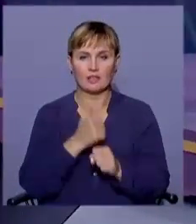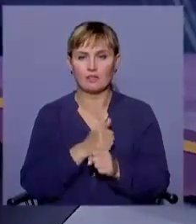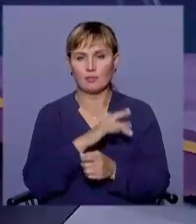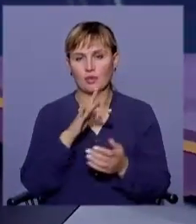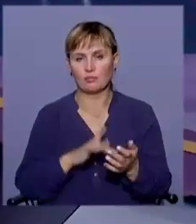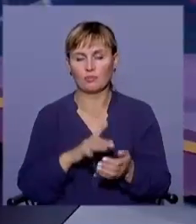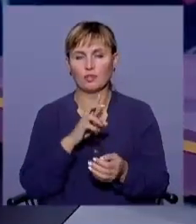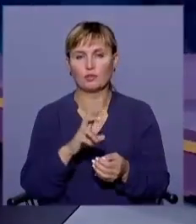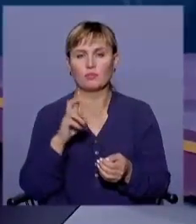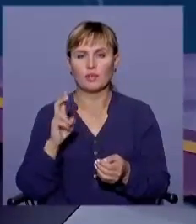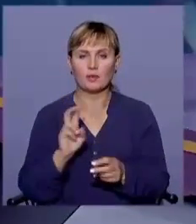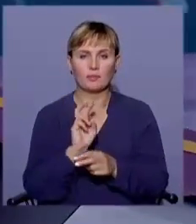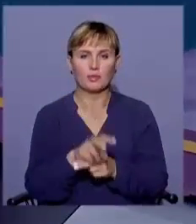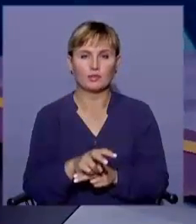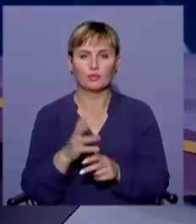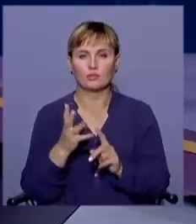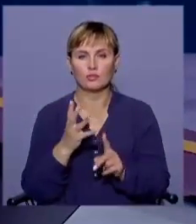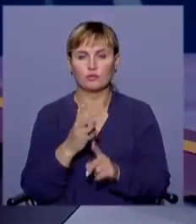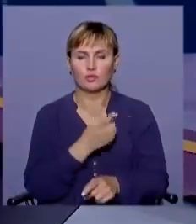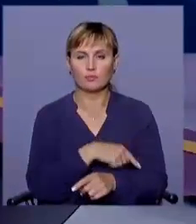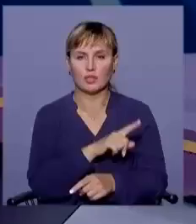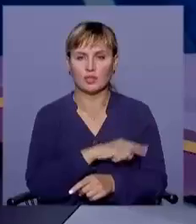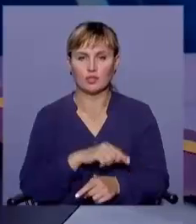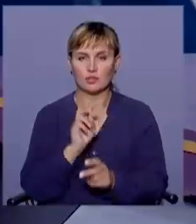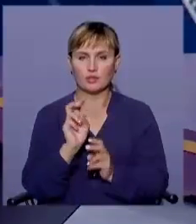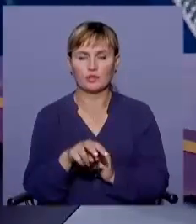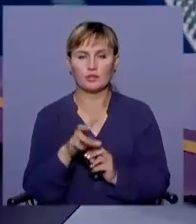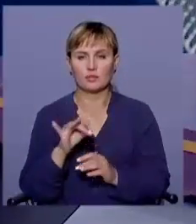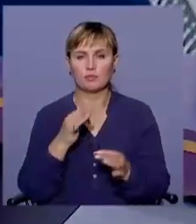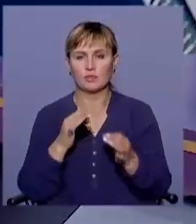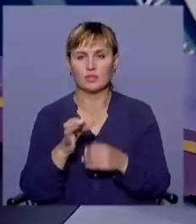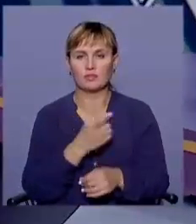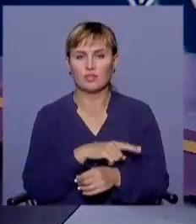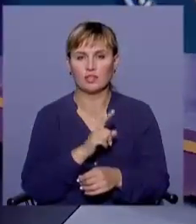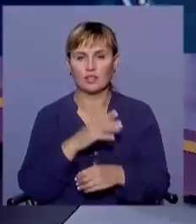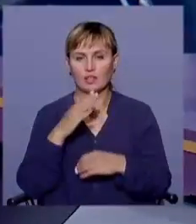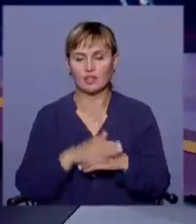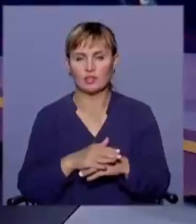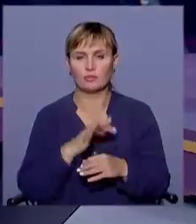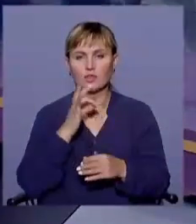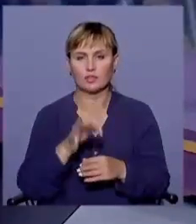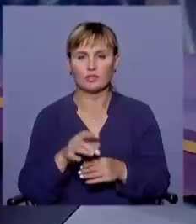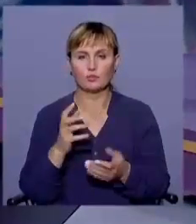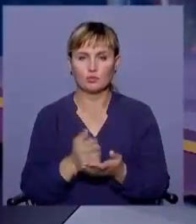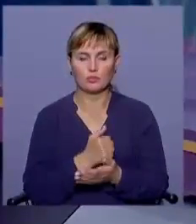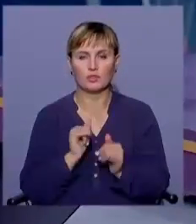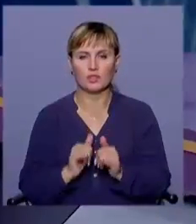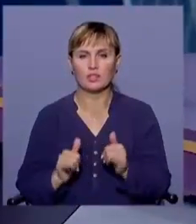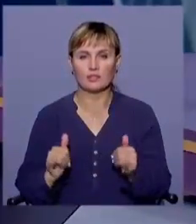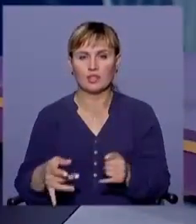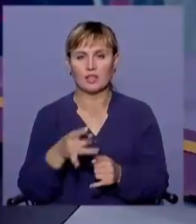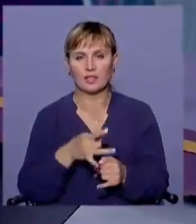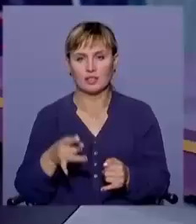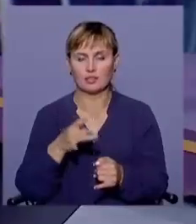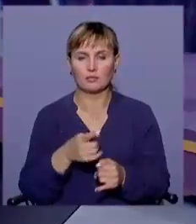мегаполиса Бауыржан Байбек посетил 4-ю клиническую больницу. В беседе с врачами аким особо подчеркнул успешное развитие